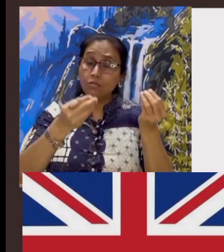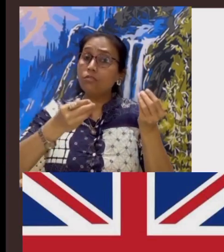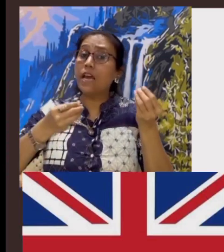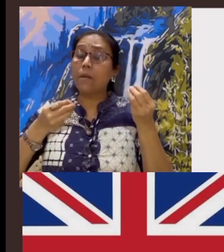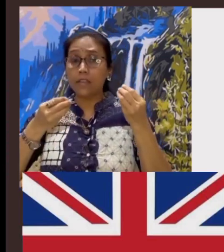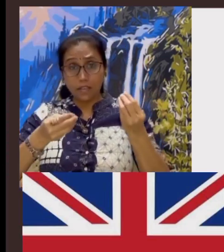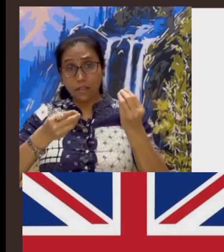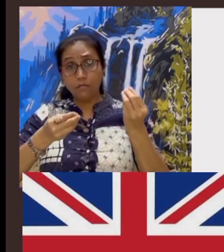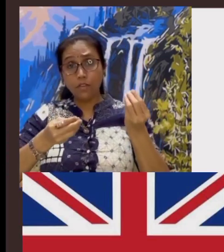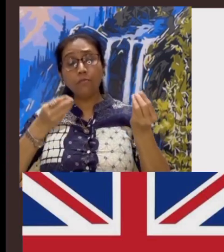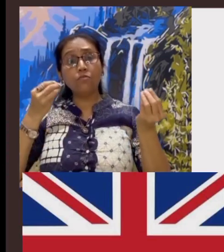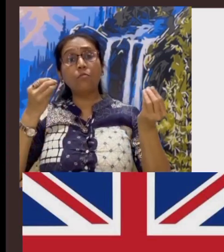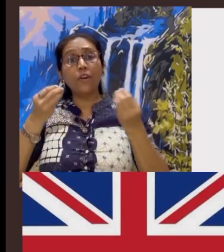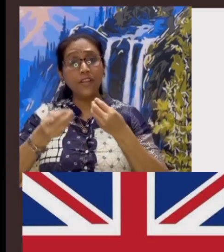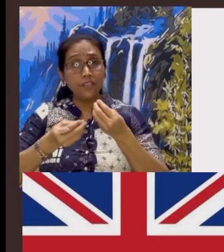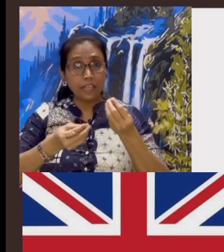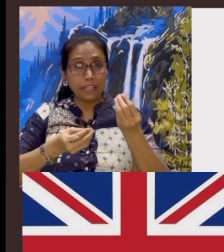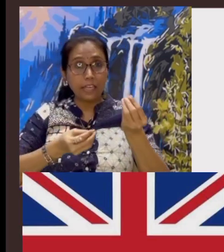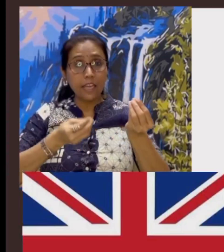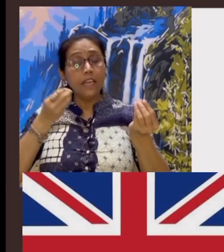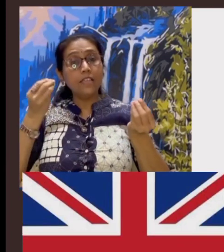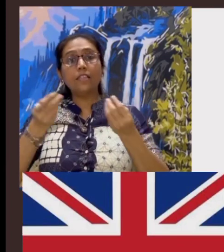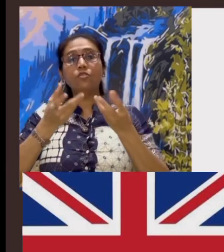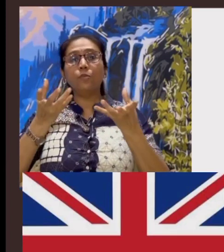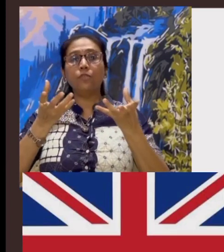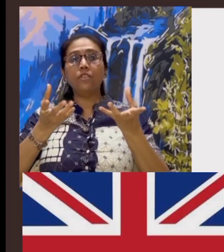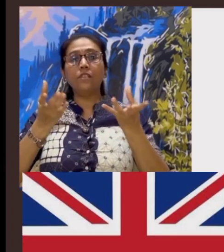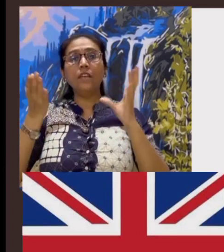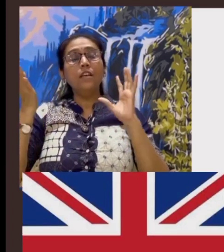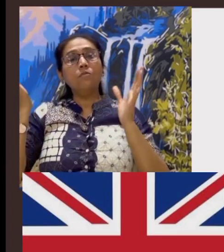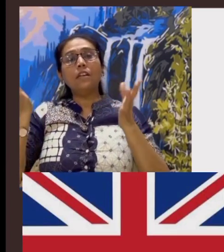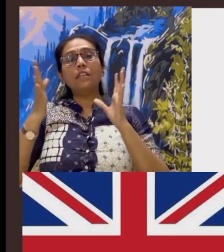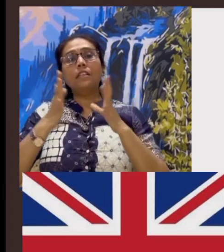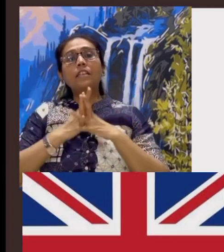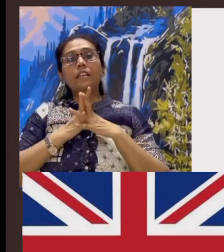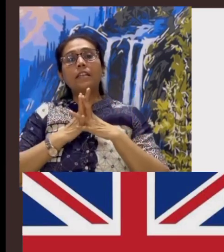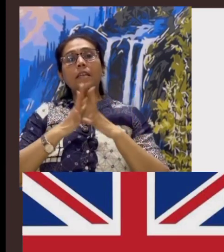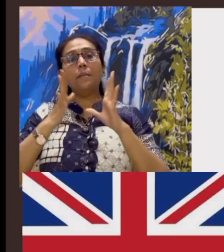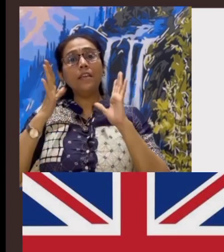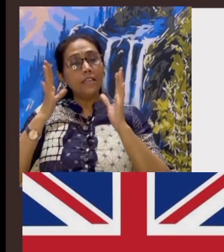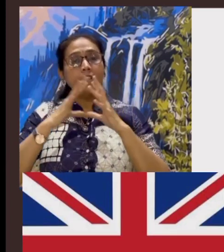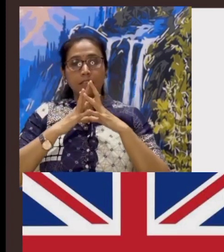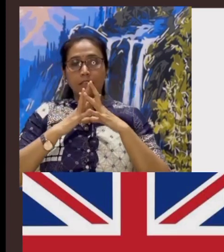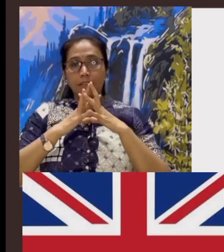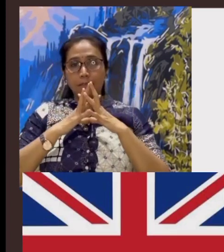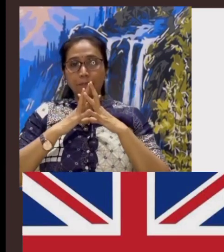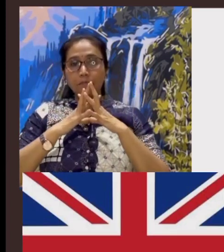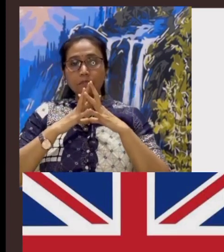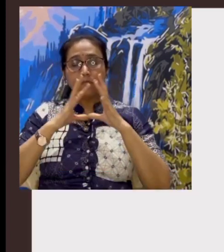को ध्यान में रखते हुए उसको मॉडिफाई करके इसके जो प्रोविजंस है वो आर्टिकल 300A में इंसर्ट किए